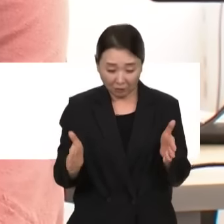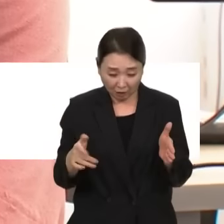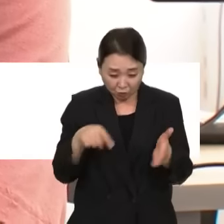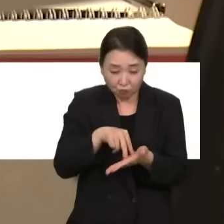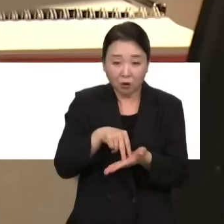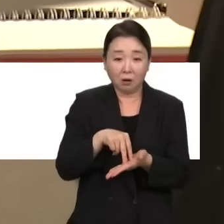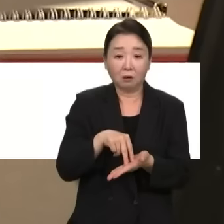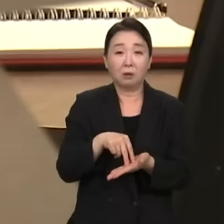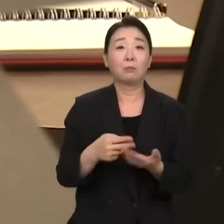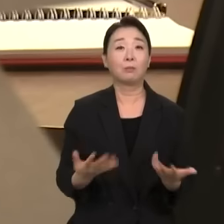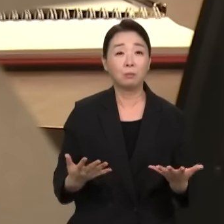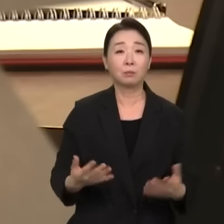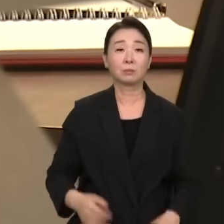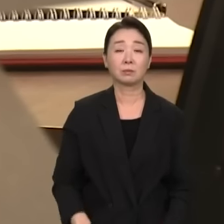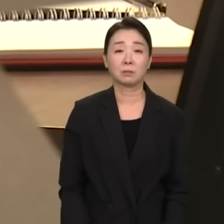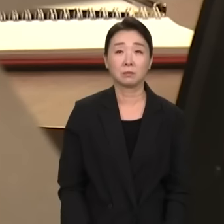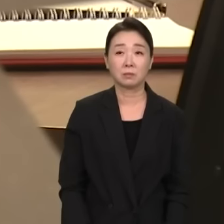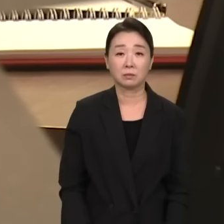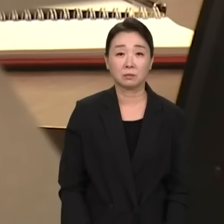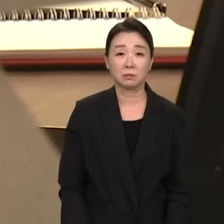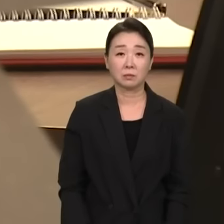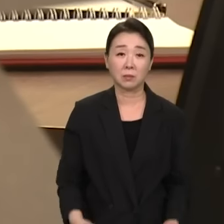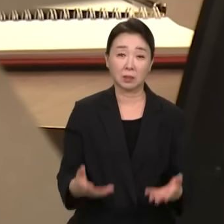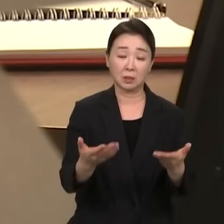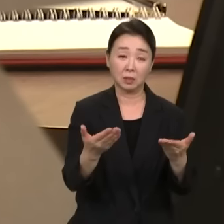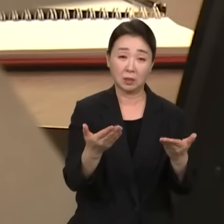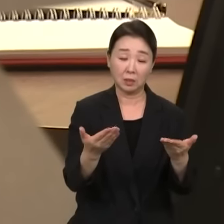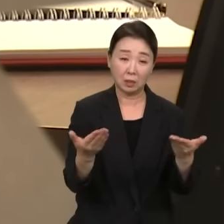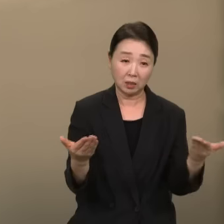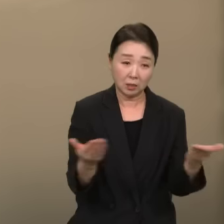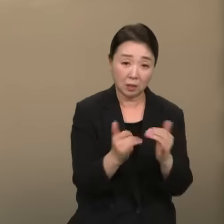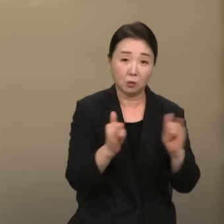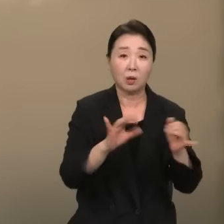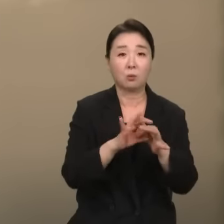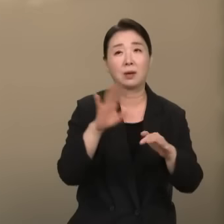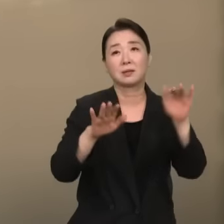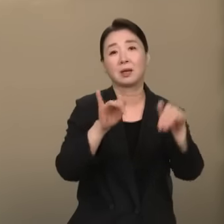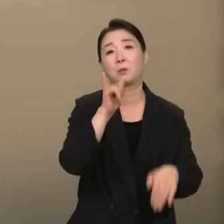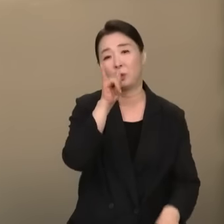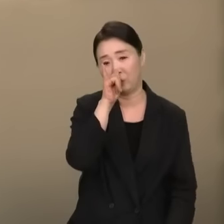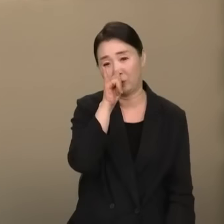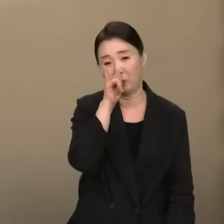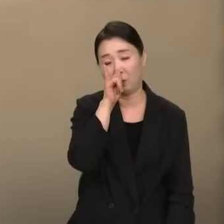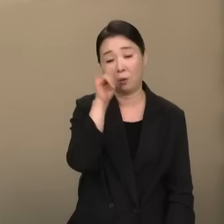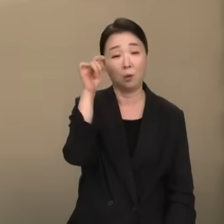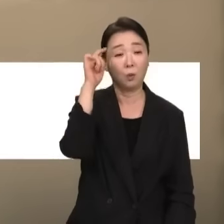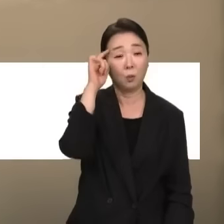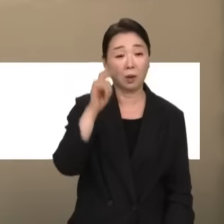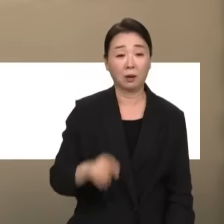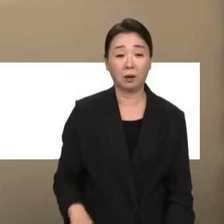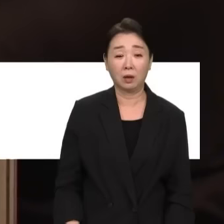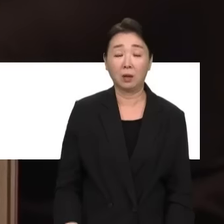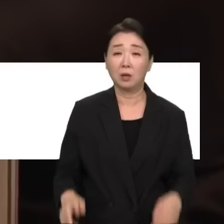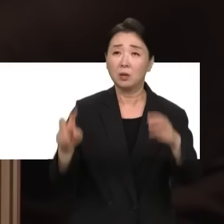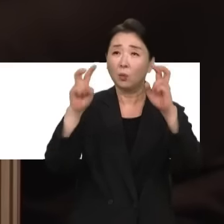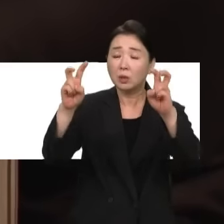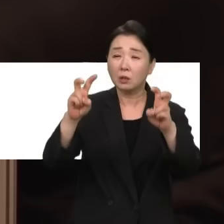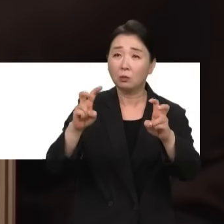되고. 당장 노동시장에서 차별을 당할 수 있다는 우려도 나옵니다. 기업도 같이 올려야